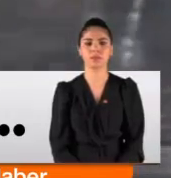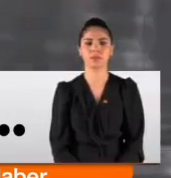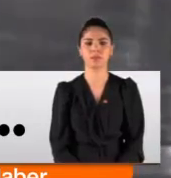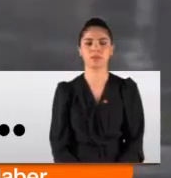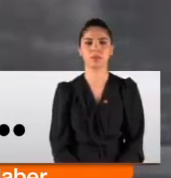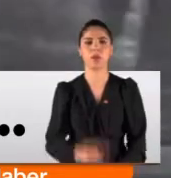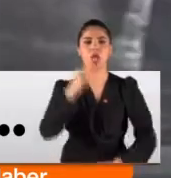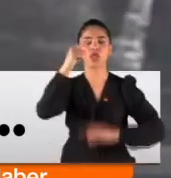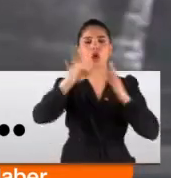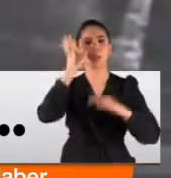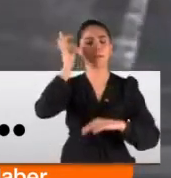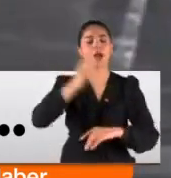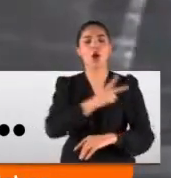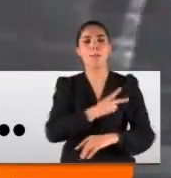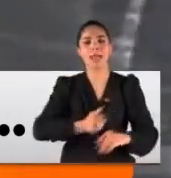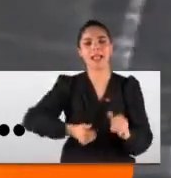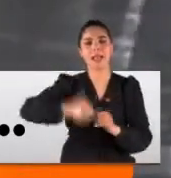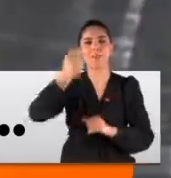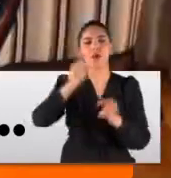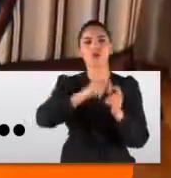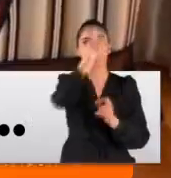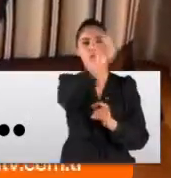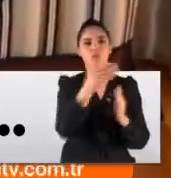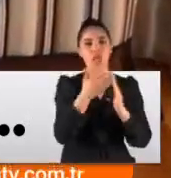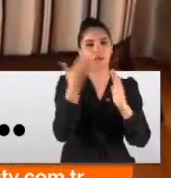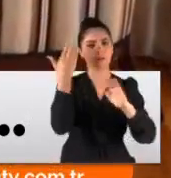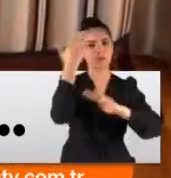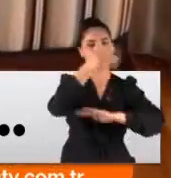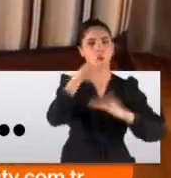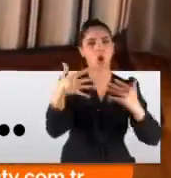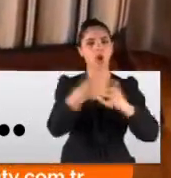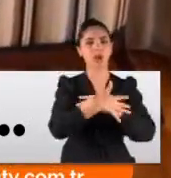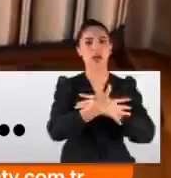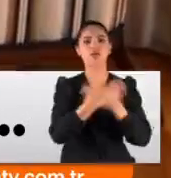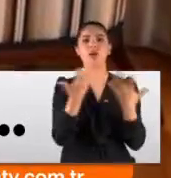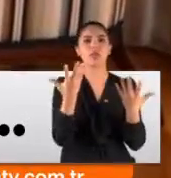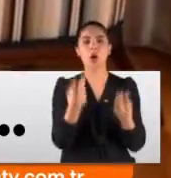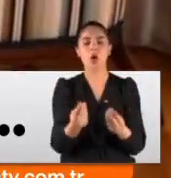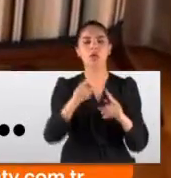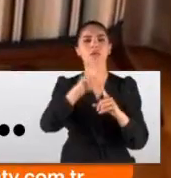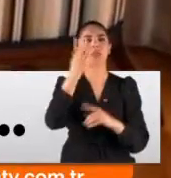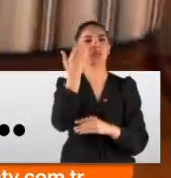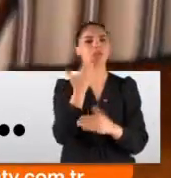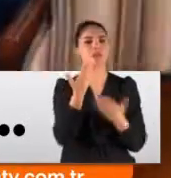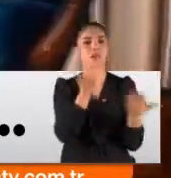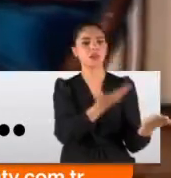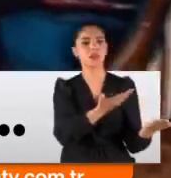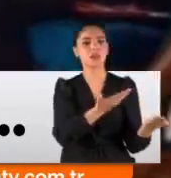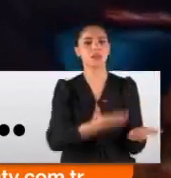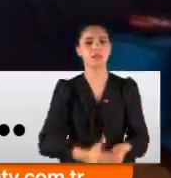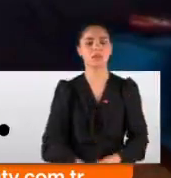Ve dönemin Bakırköy Belediye Başkanı Bülent Kerimoğlu'nun evine geçerek o gece yaşananları televizyondan takip etmişti.